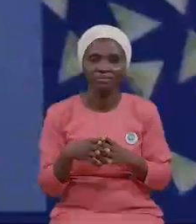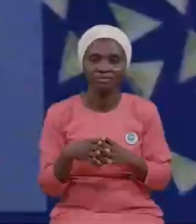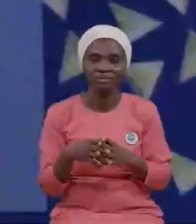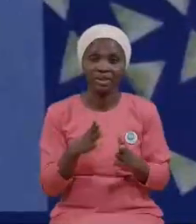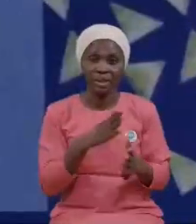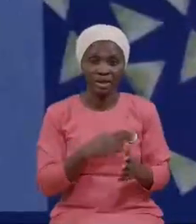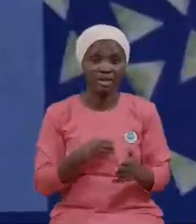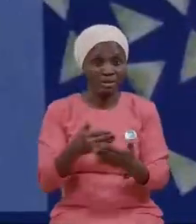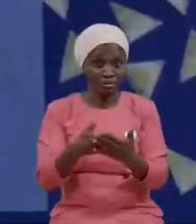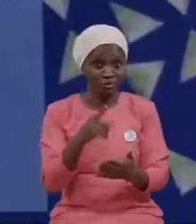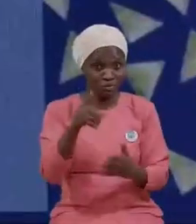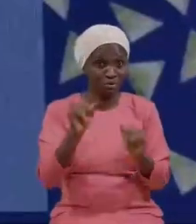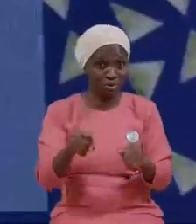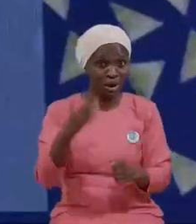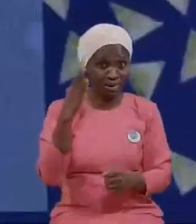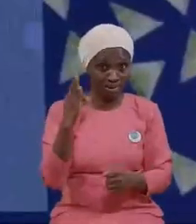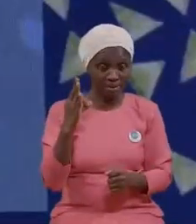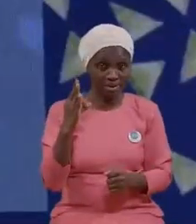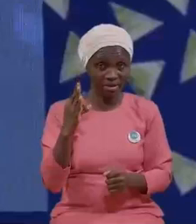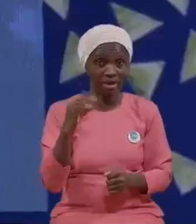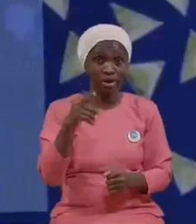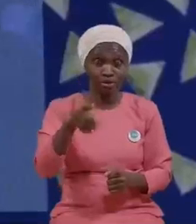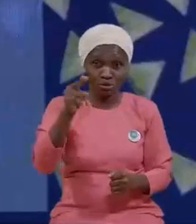Mais avant de prêcher, vous devez posséder.